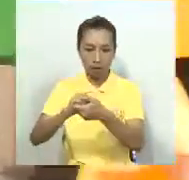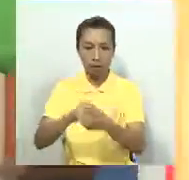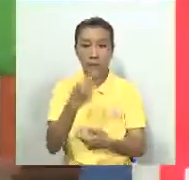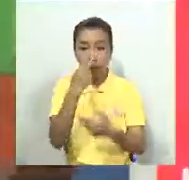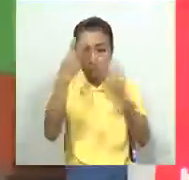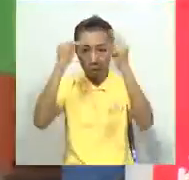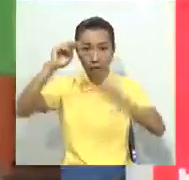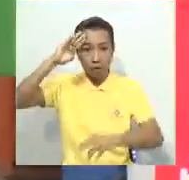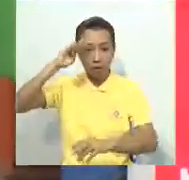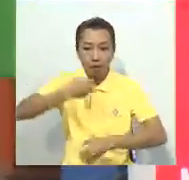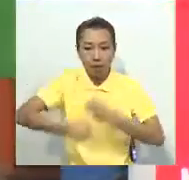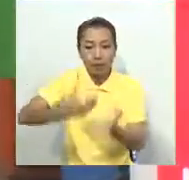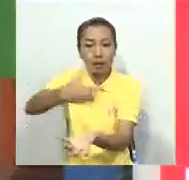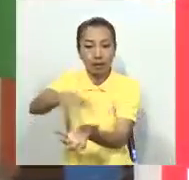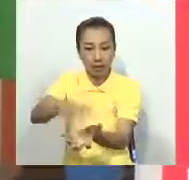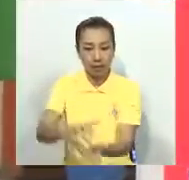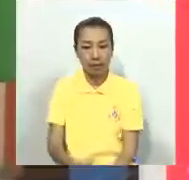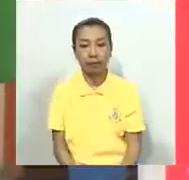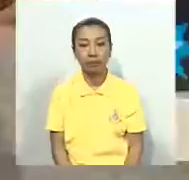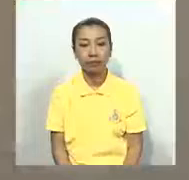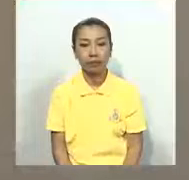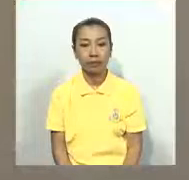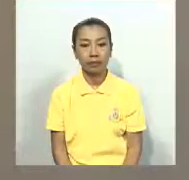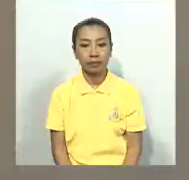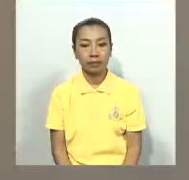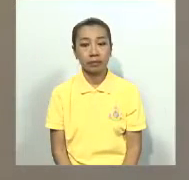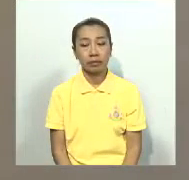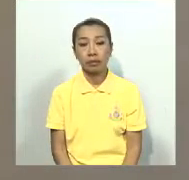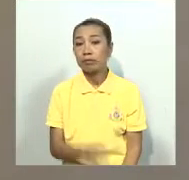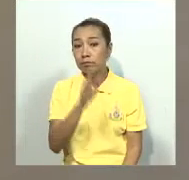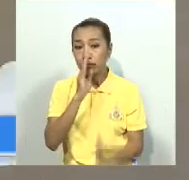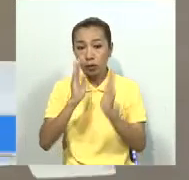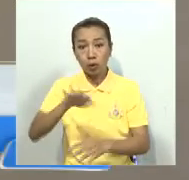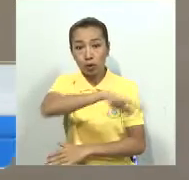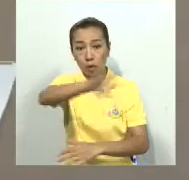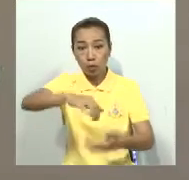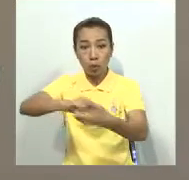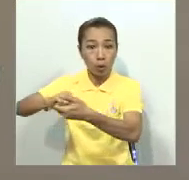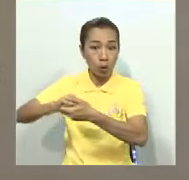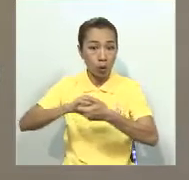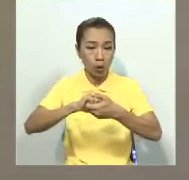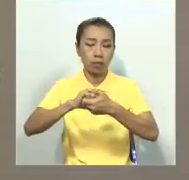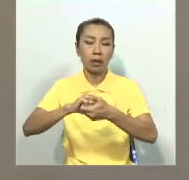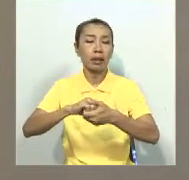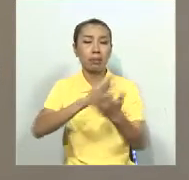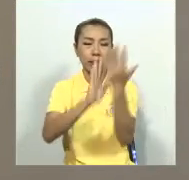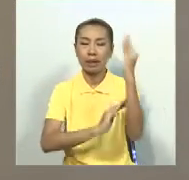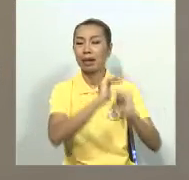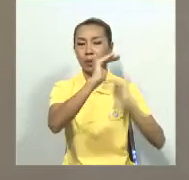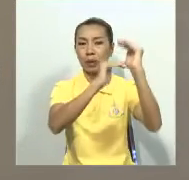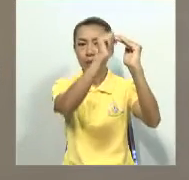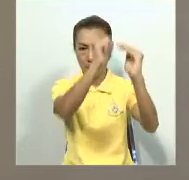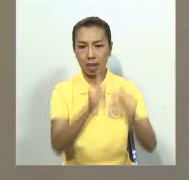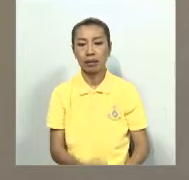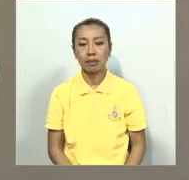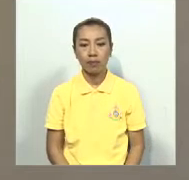ปฟังเสียงท่านนายกรัฐมนตรีกันสักหน่อยค่ะ ถ้าทุกคนช่วยกันมันก็ไปได้หมดนั่นแหละประเทศไทยเนี่ยเรามีเสถียรภาพอยู่ของเราเพีย